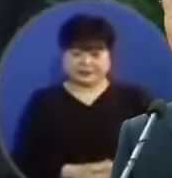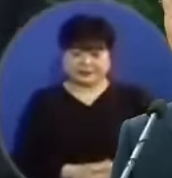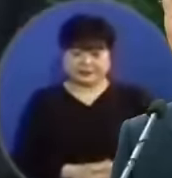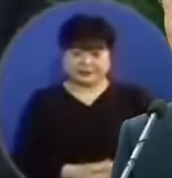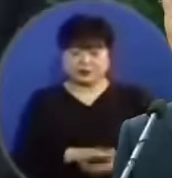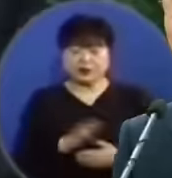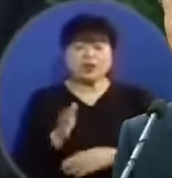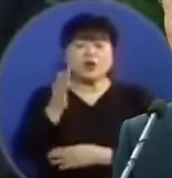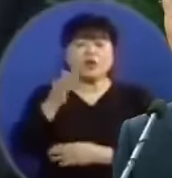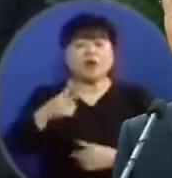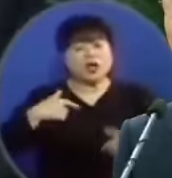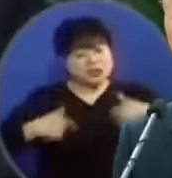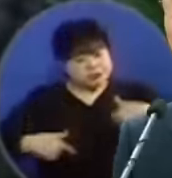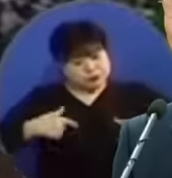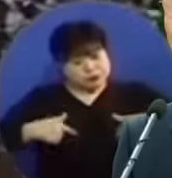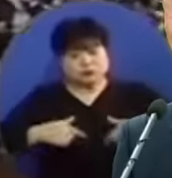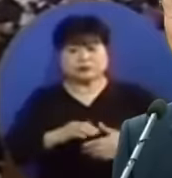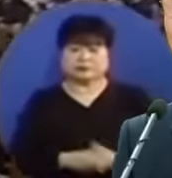우리의 영광이요 기쁨이다.